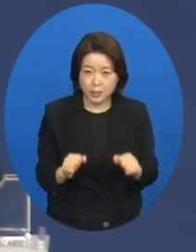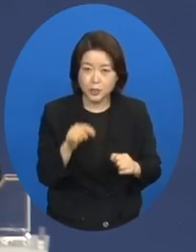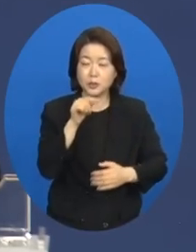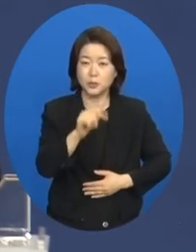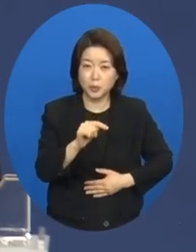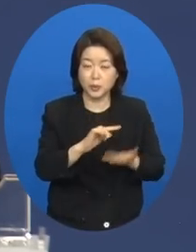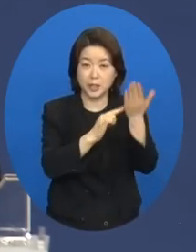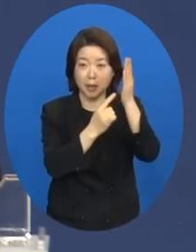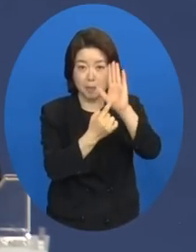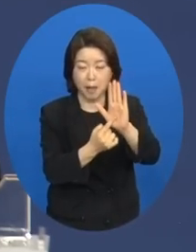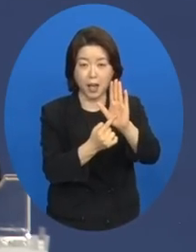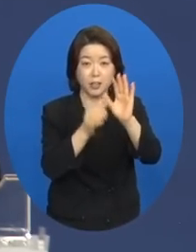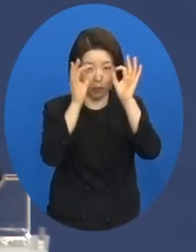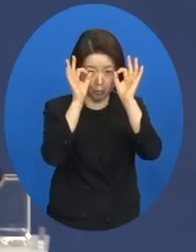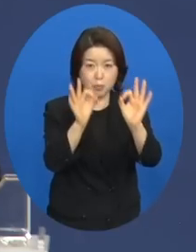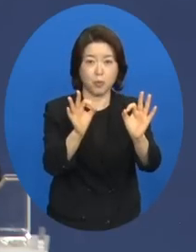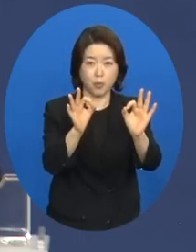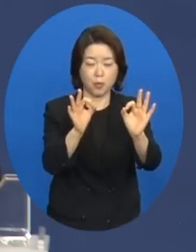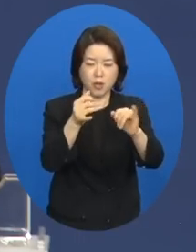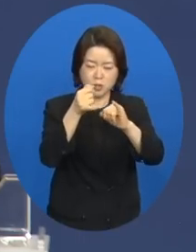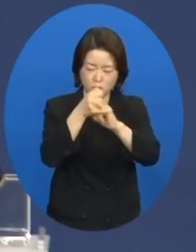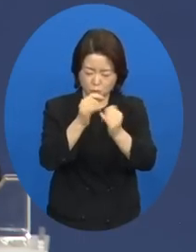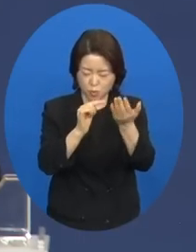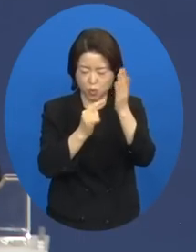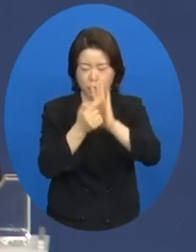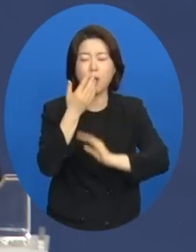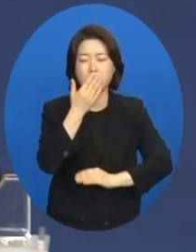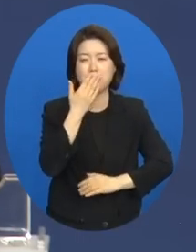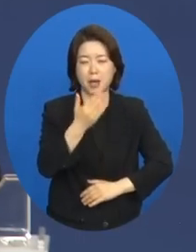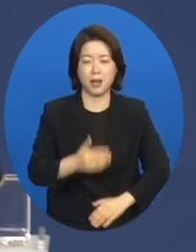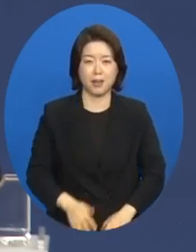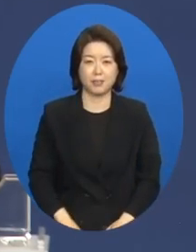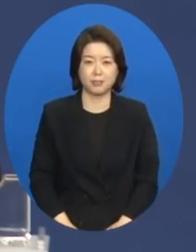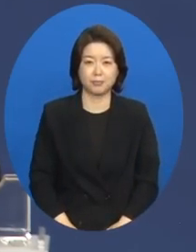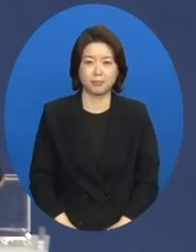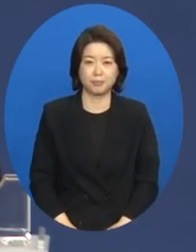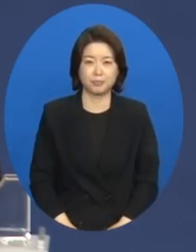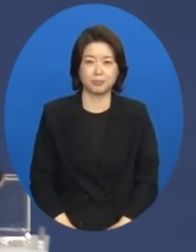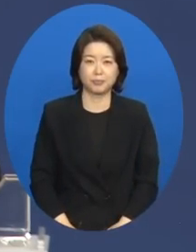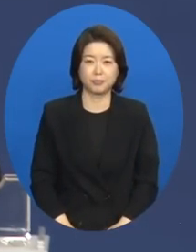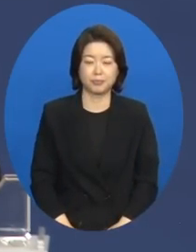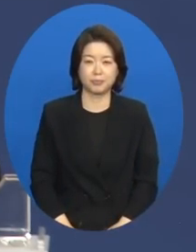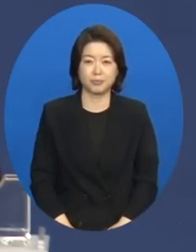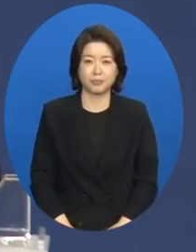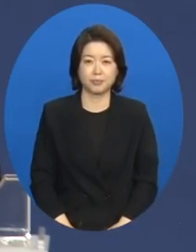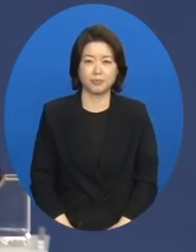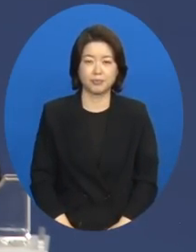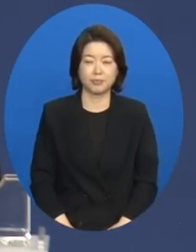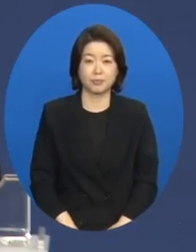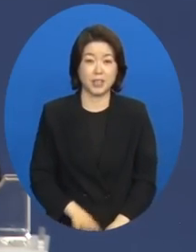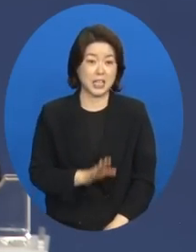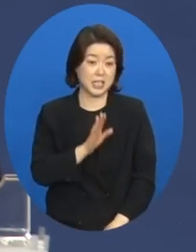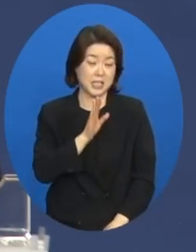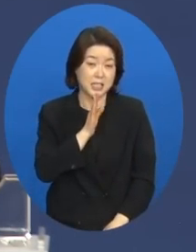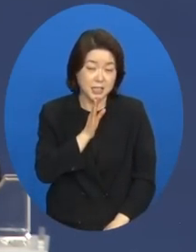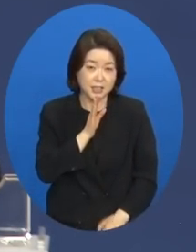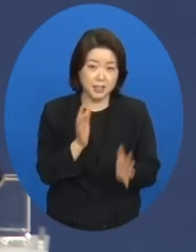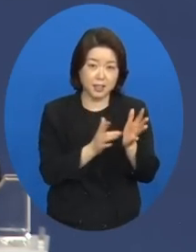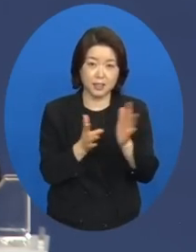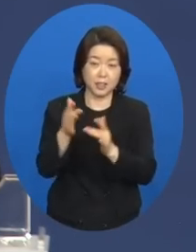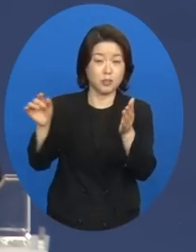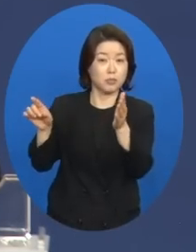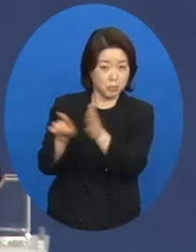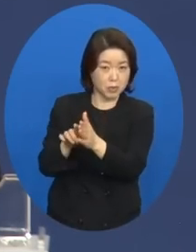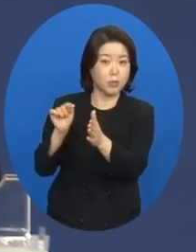반응을 통해서 반드시 드러나게 돼 있는 거죠. 그래서 이 참으로 예수님을 믿었는데 예수님이